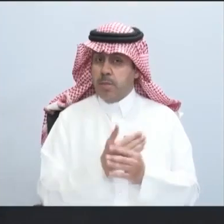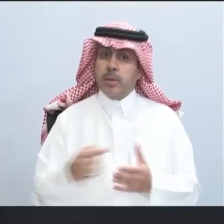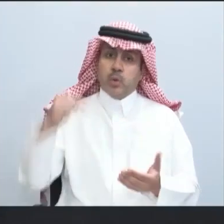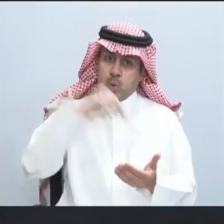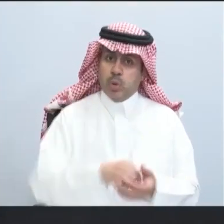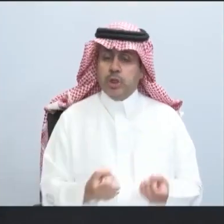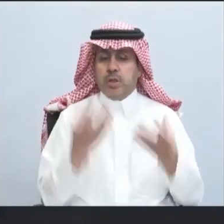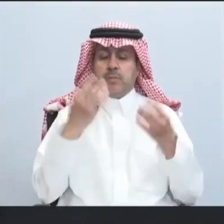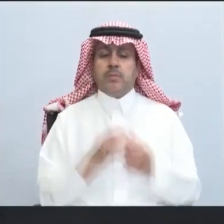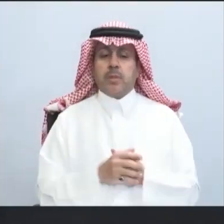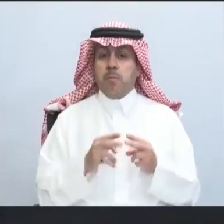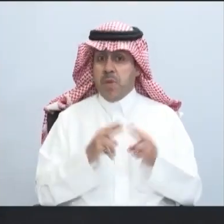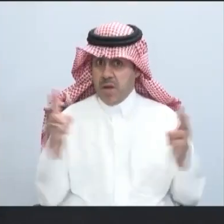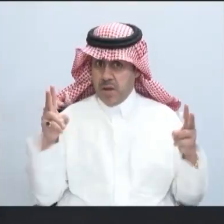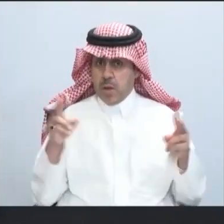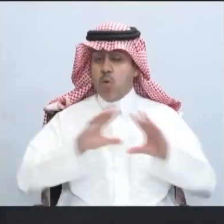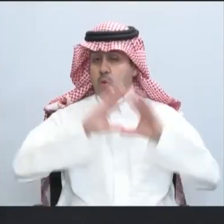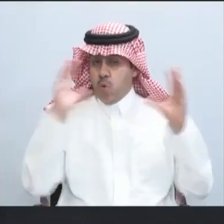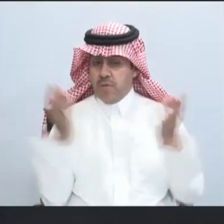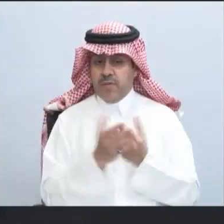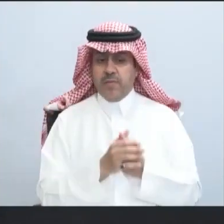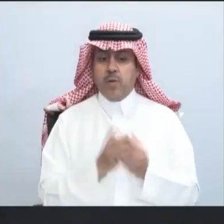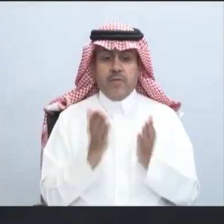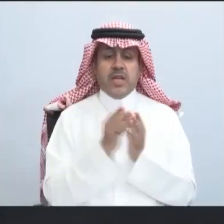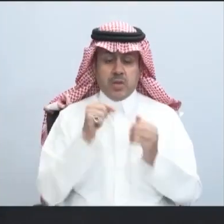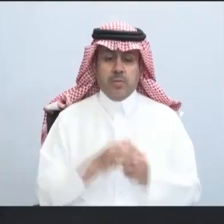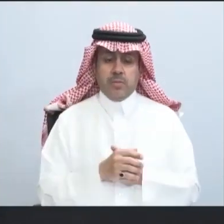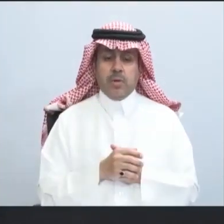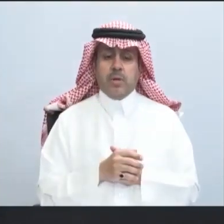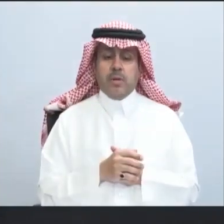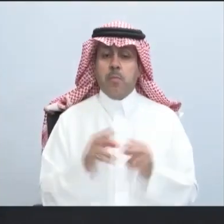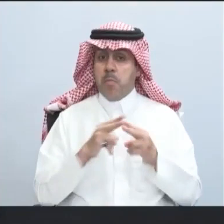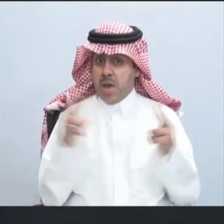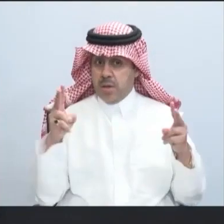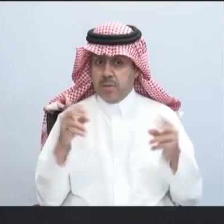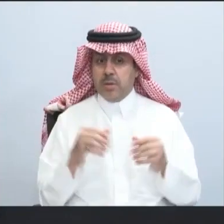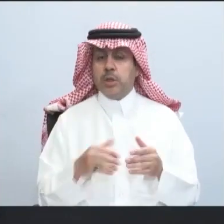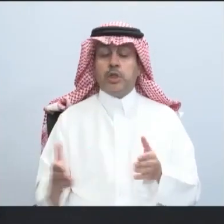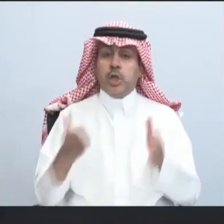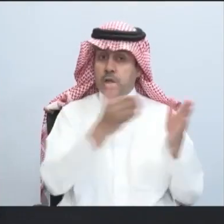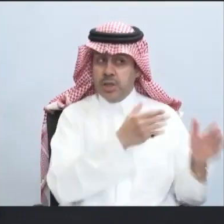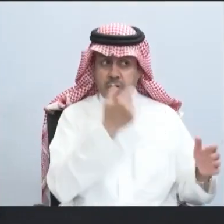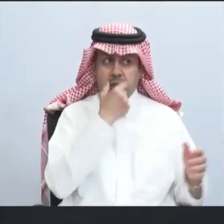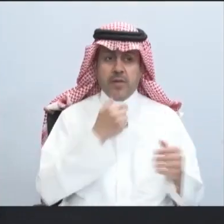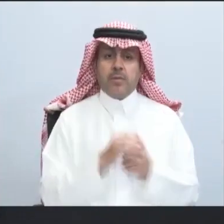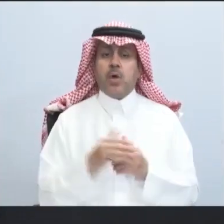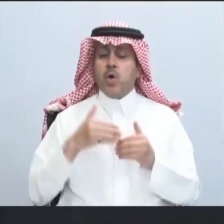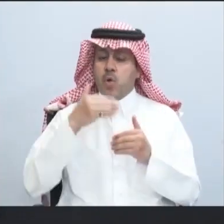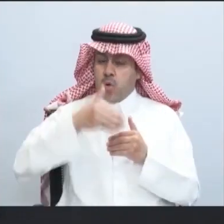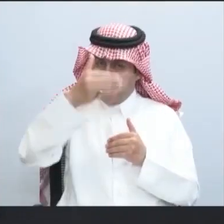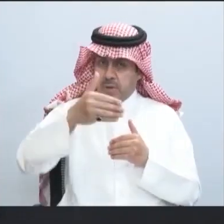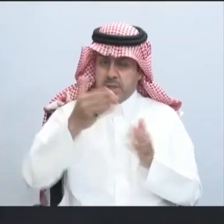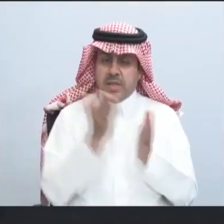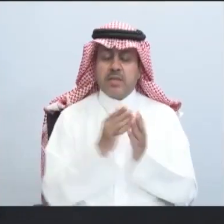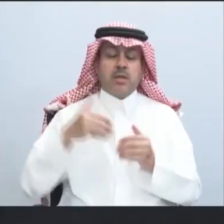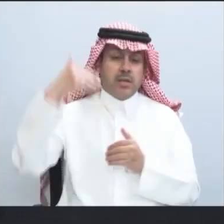لدخول الجنه بينا ذلك كله في درس اليوم واتينا على بيان ارشادات الحديث نكمل ما بداناه